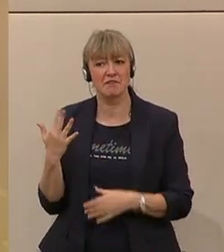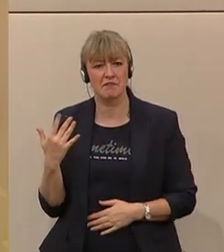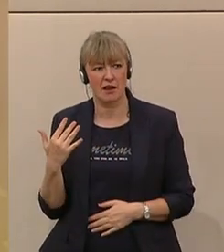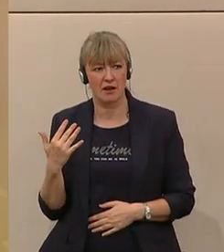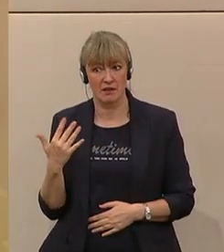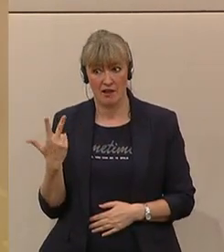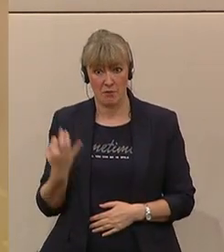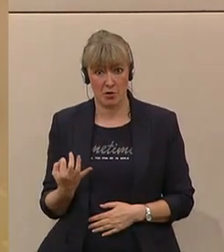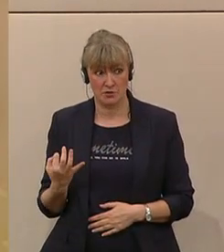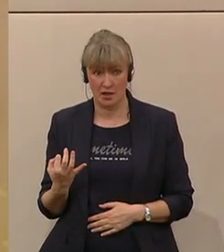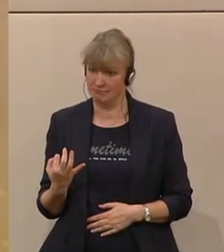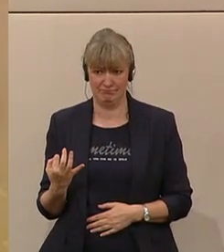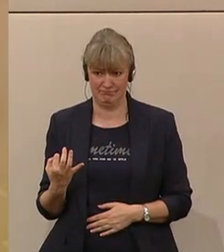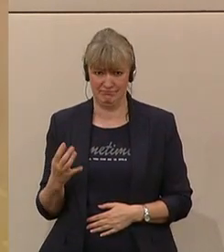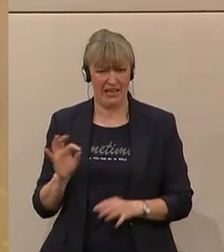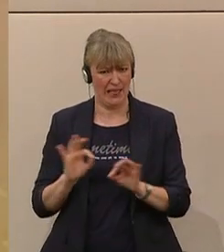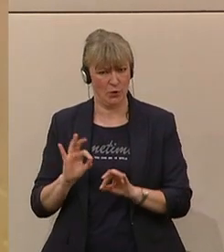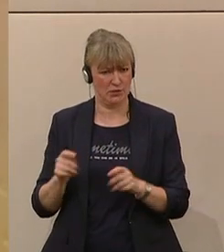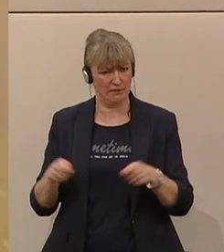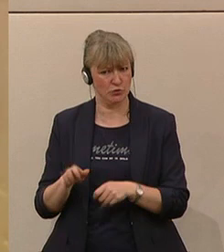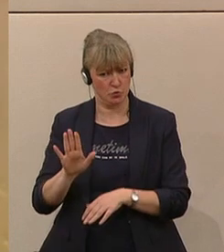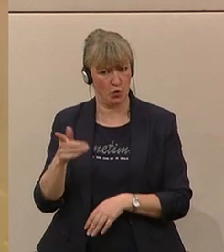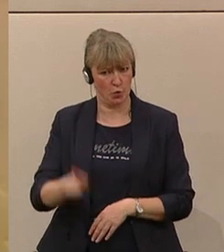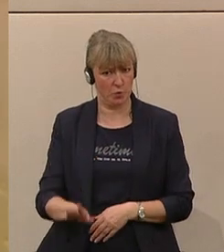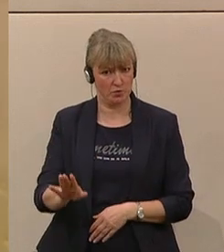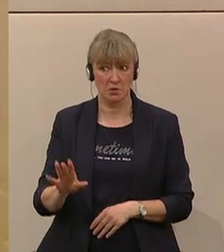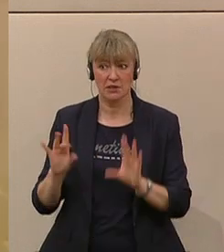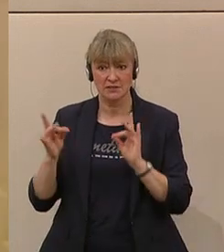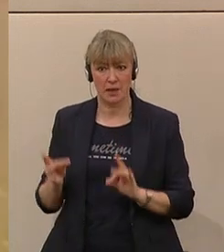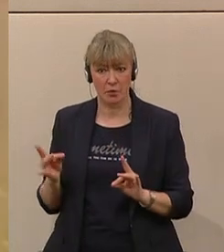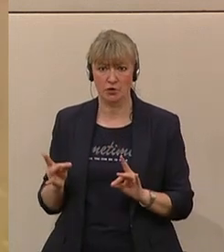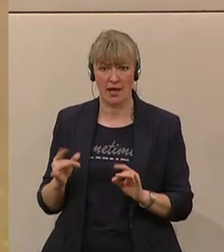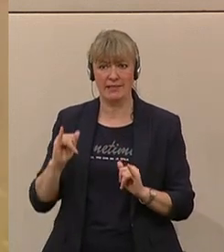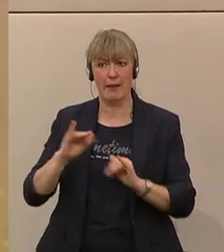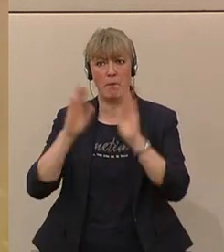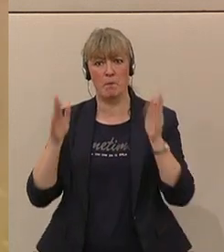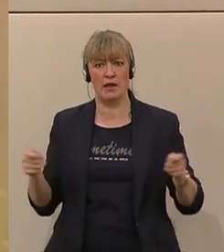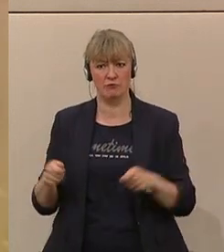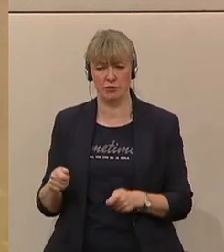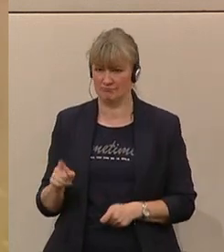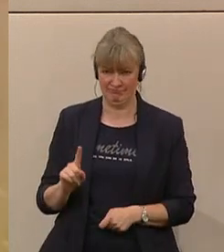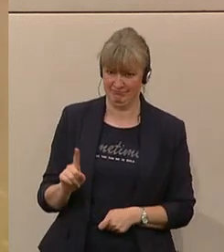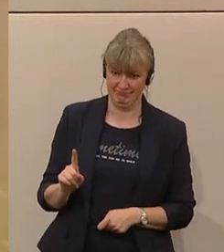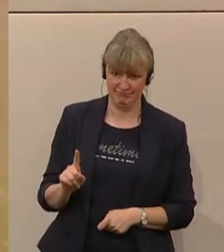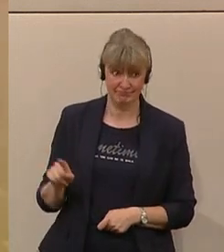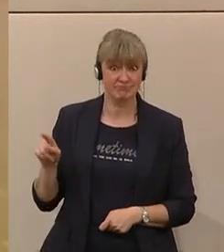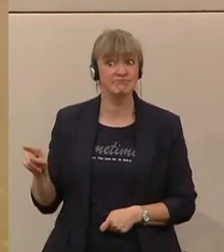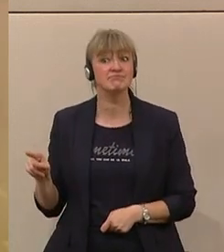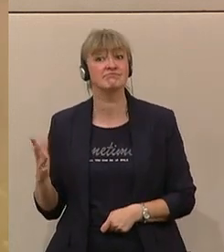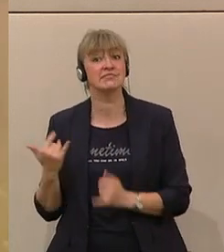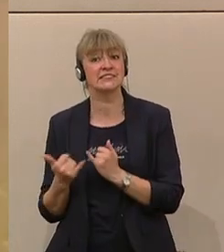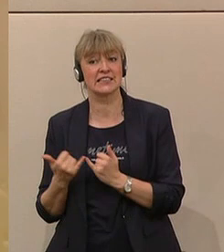Nicht 3% wie bei Industrieinvestitionen, nicht 10% wie bei Immobilieninvestitionen, sondern